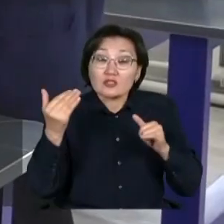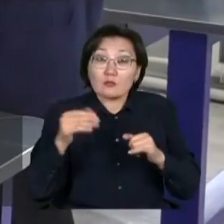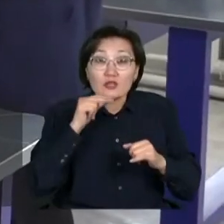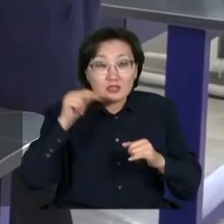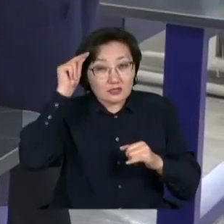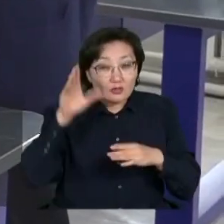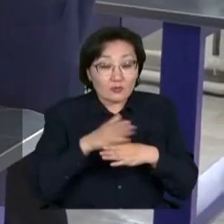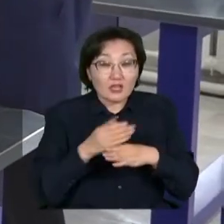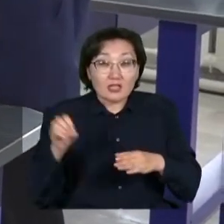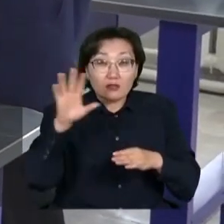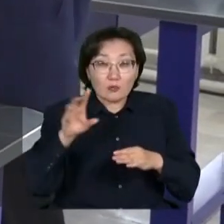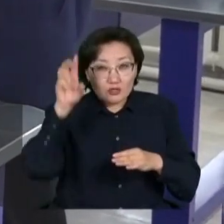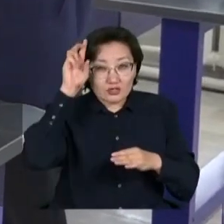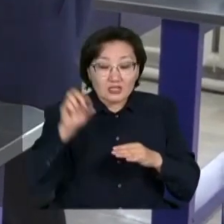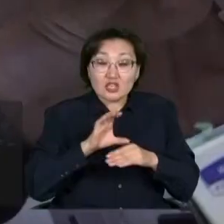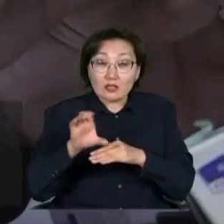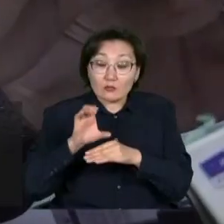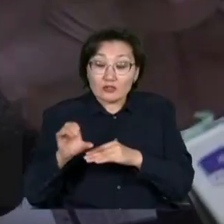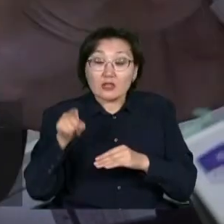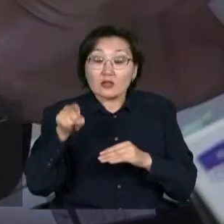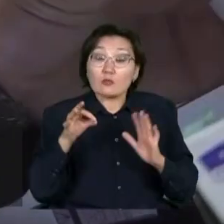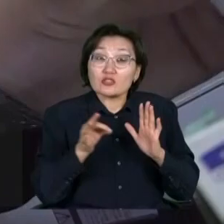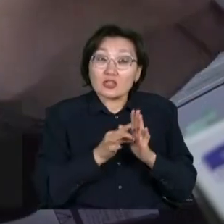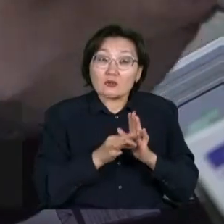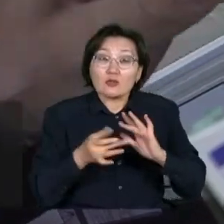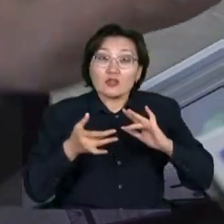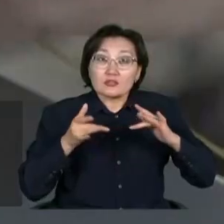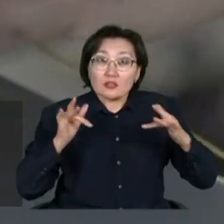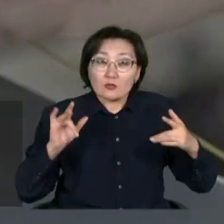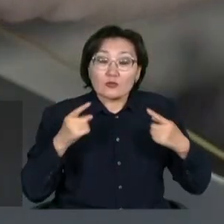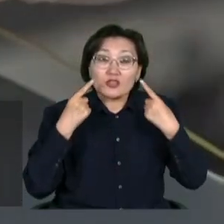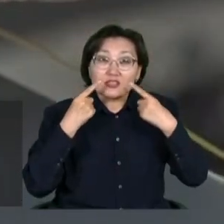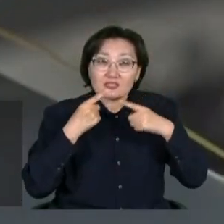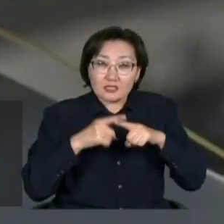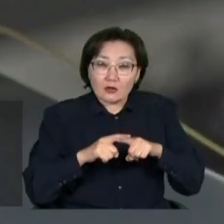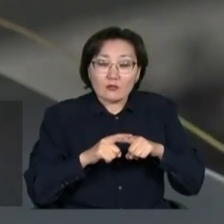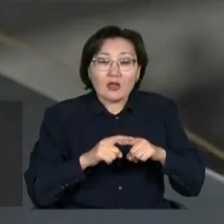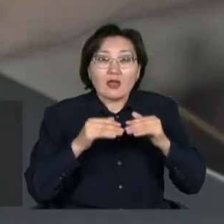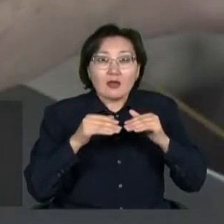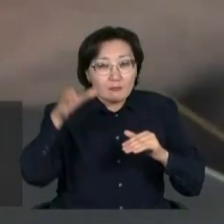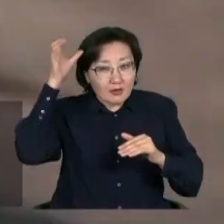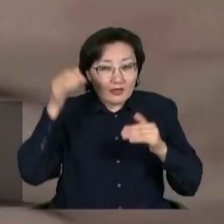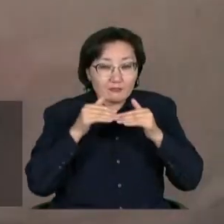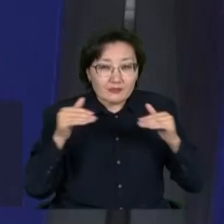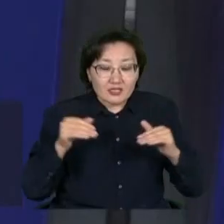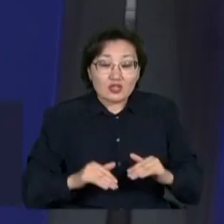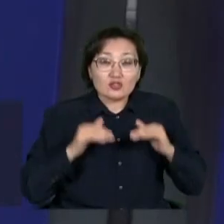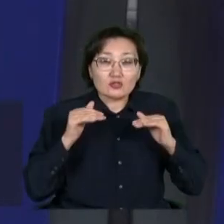Қытайдан бөлек Еуропа елдеріне де жіберген. Сондағы мақсат – цифрлық білім деңгейі жоғары құзыретті болашақ маман даярлау